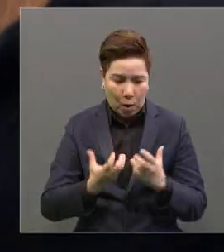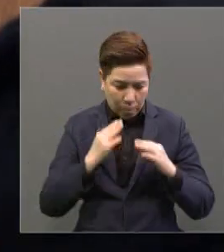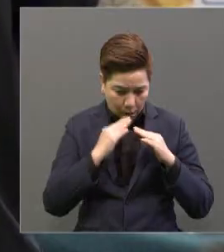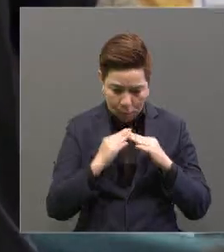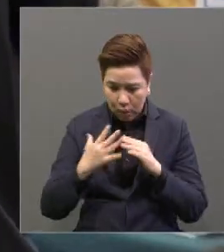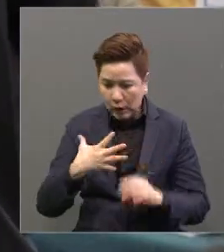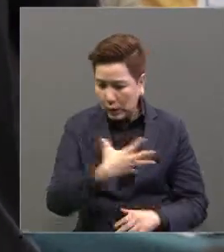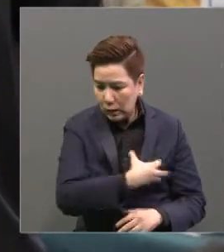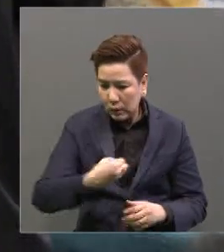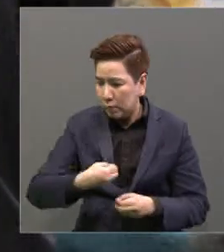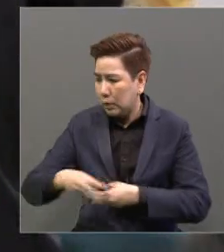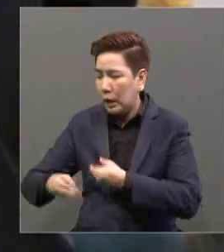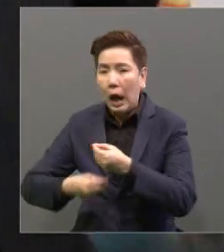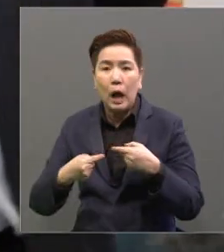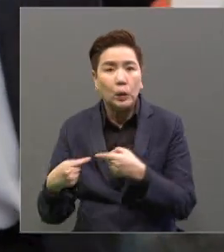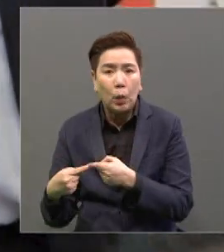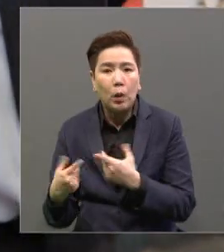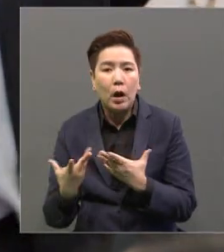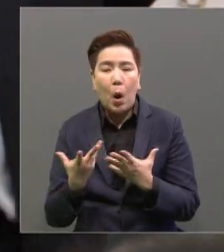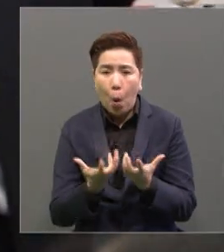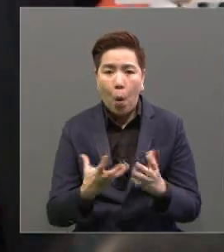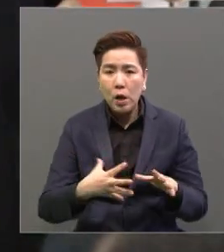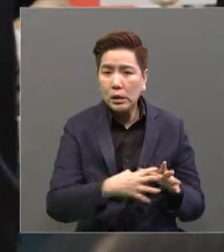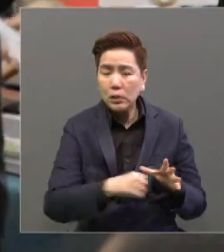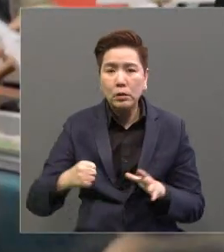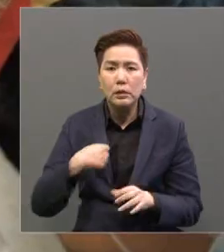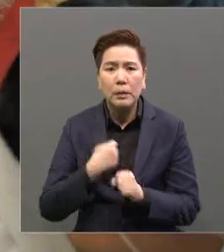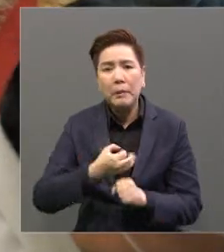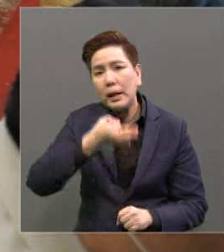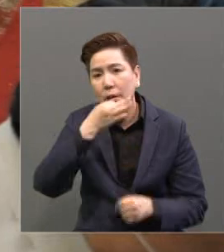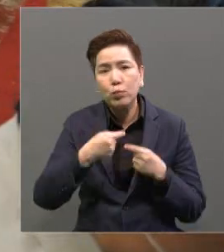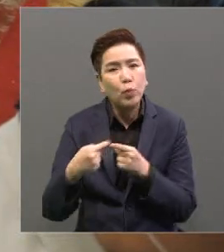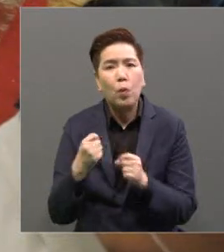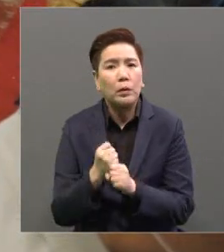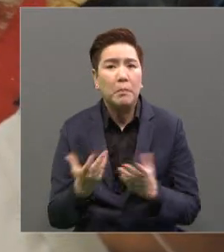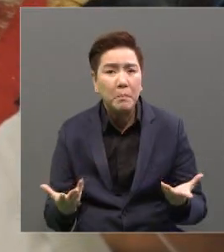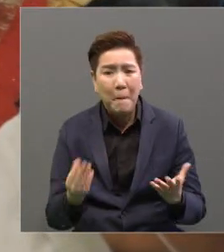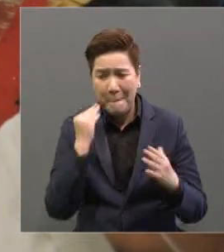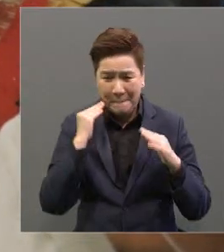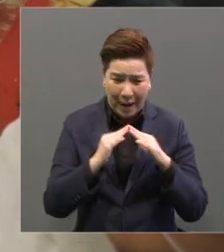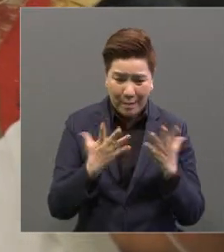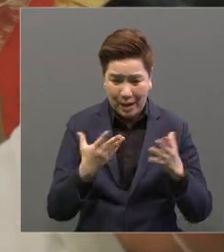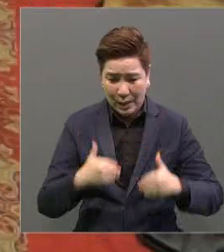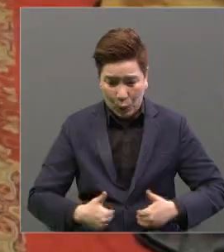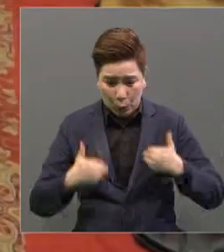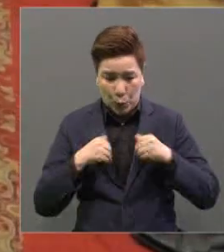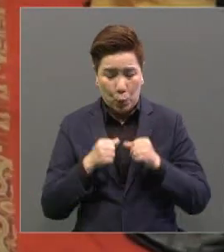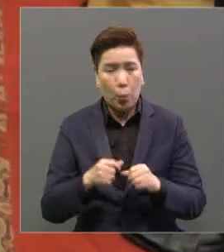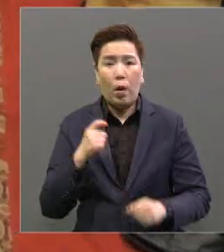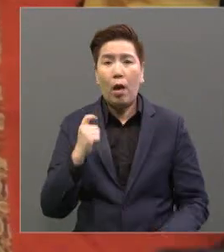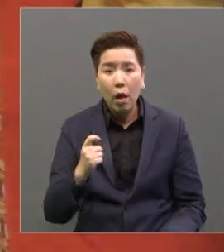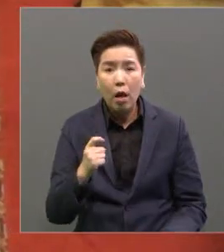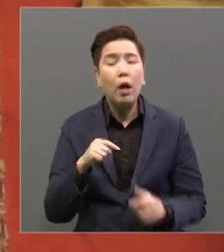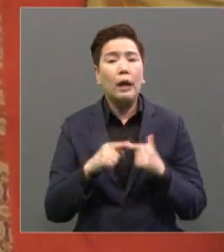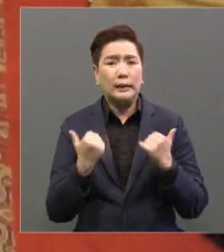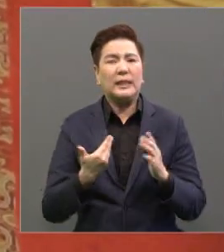ถูกยึดทรัพย์ไปขายท่อตลาดบางคนก็ถูกอายัดทรัพย์ไว้ก็ทำมาหากินอะไรต่อไม่ได้ไปอีกนะดำรงชีวิตอย่างยากเลยเพ